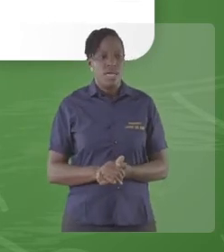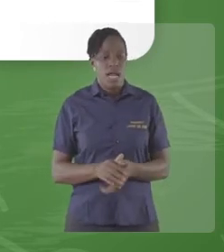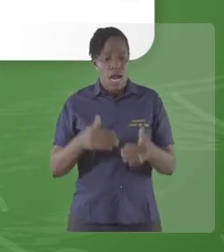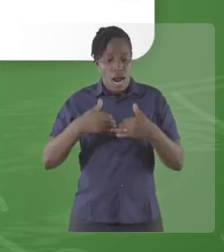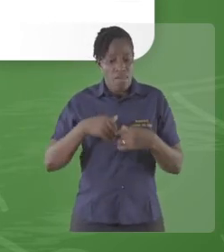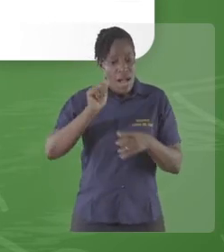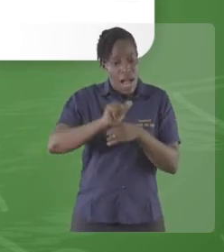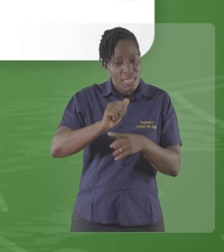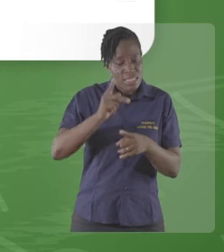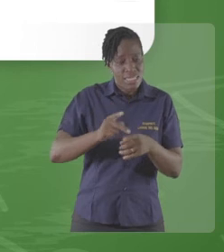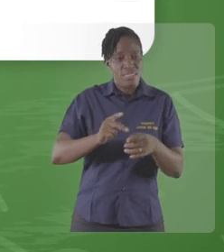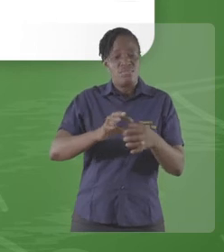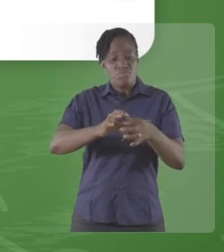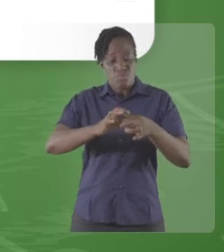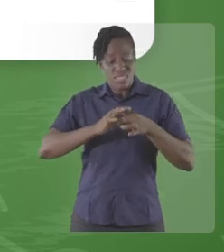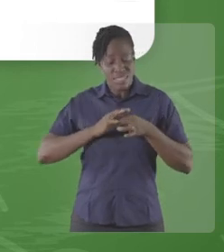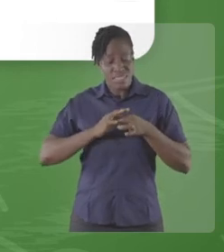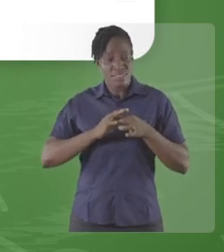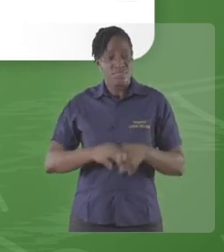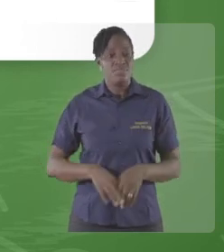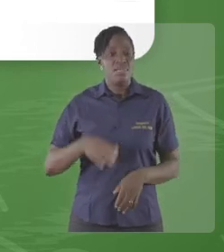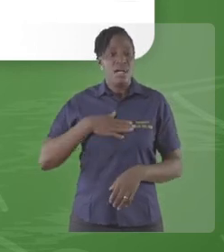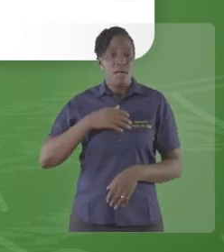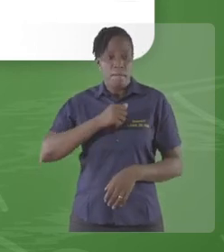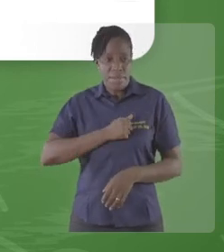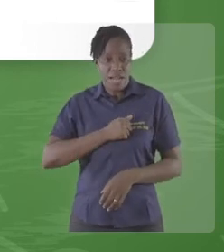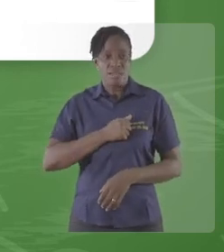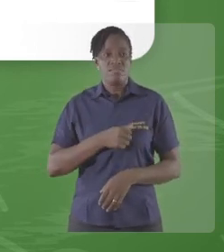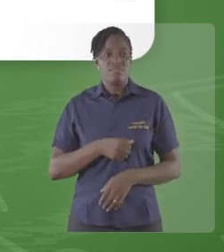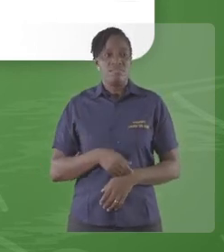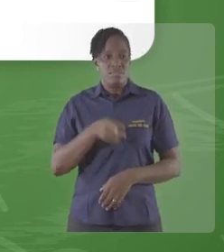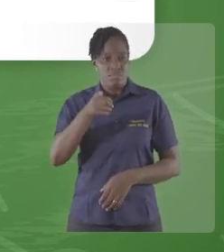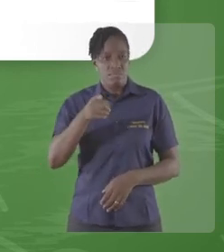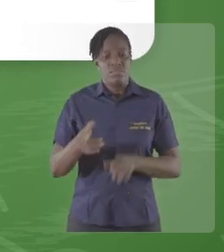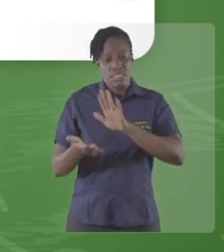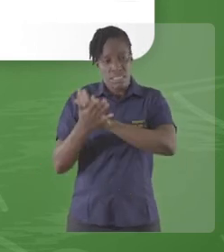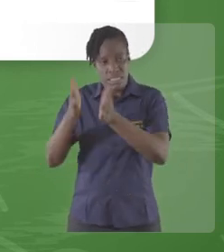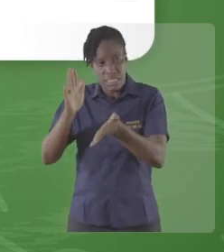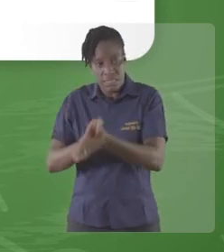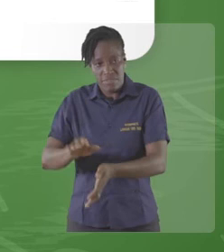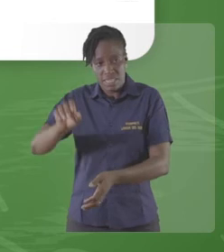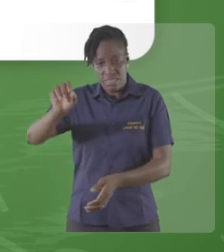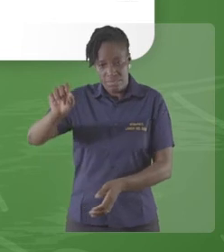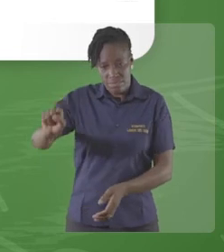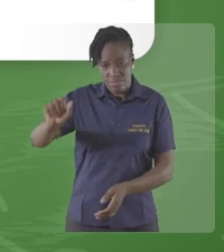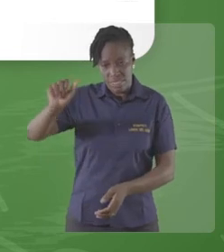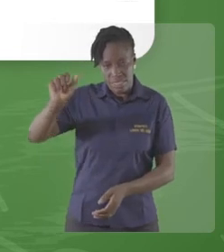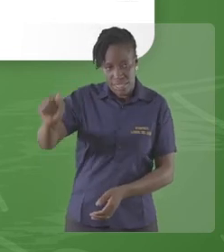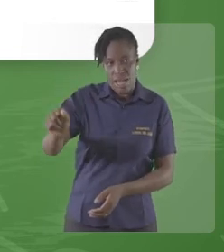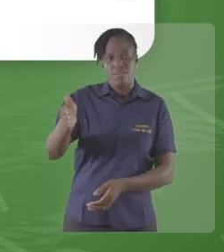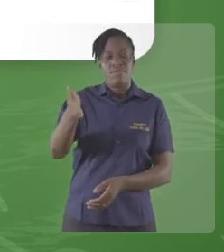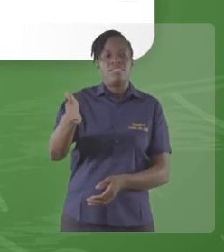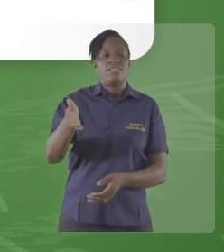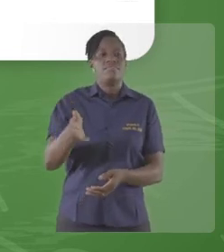l'adjectif possessif « ma » qui précède « ma fille » qui devient « sa » et qui